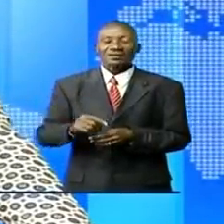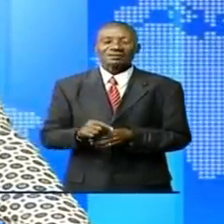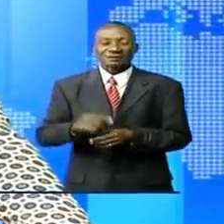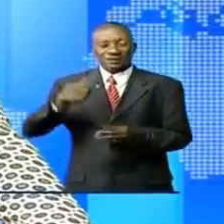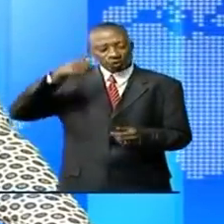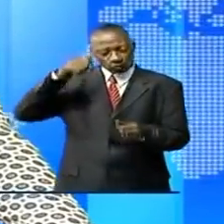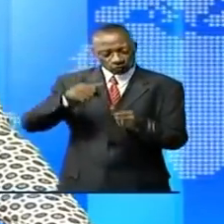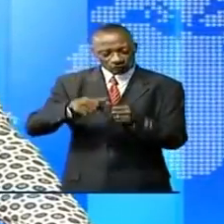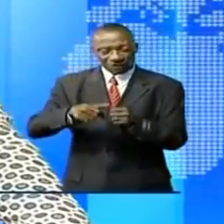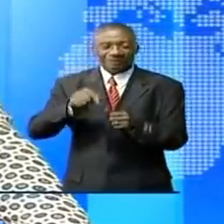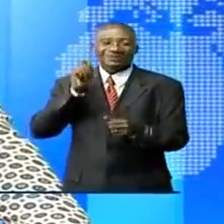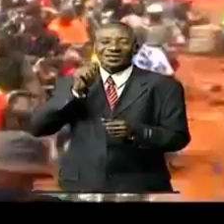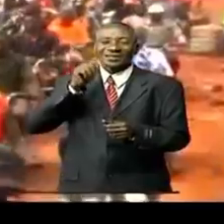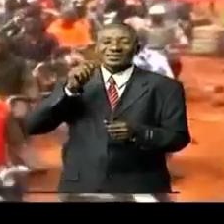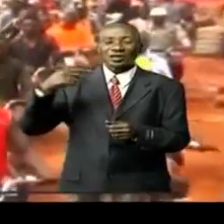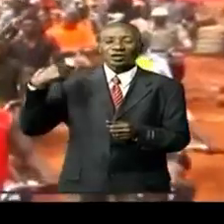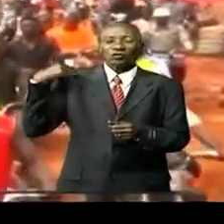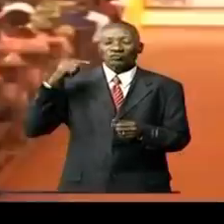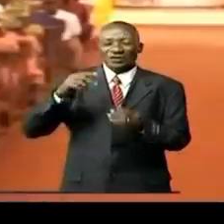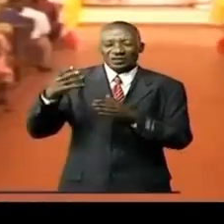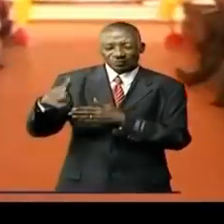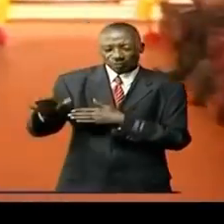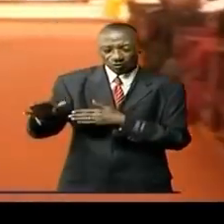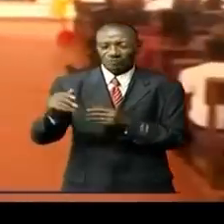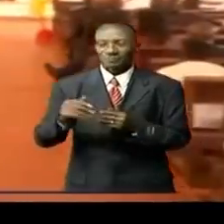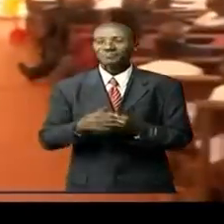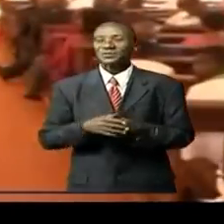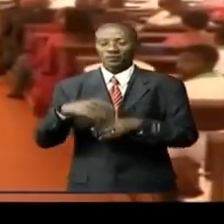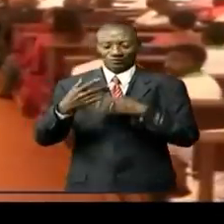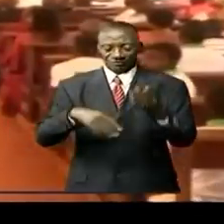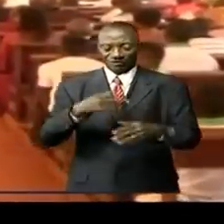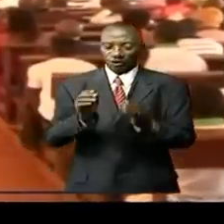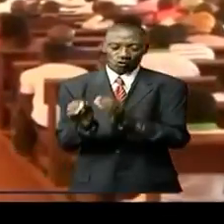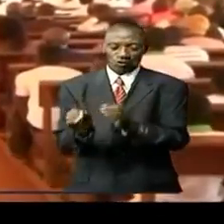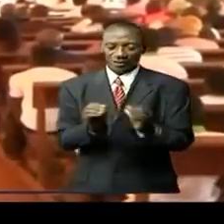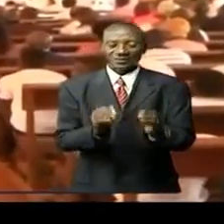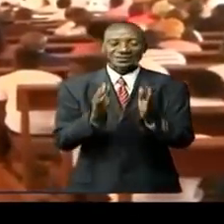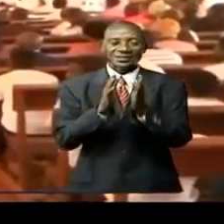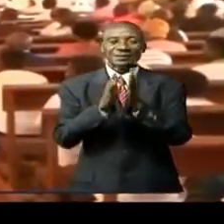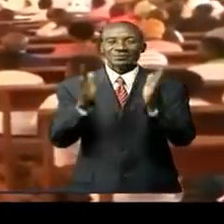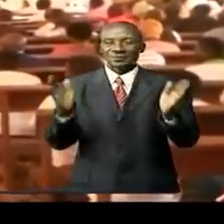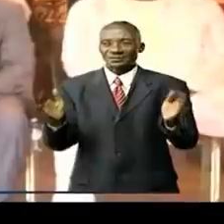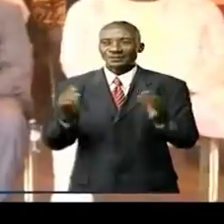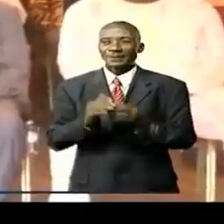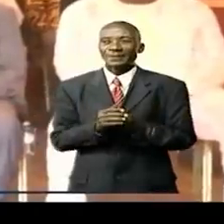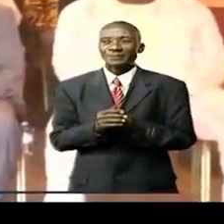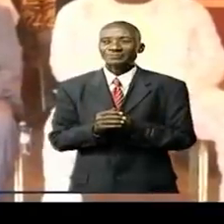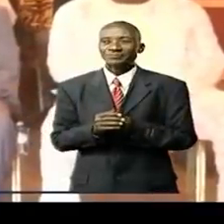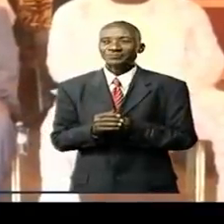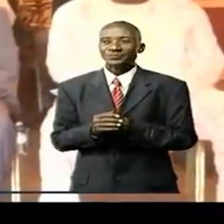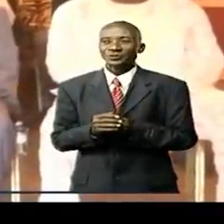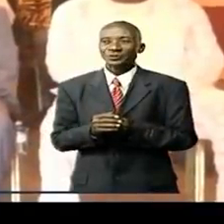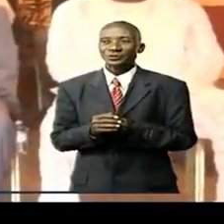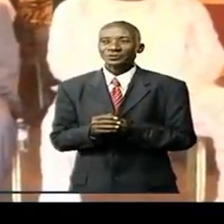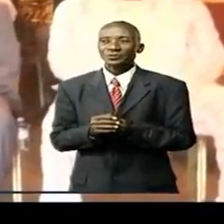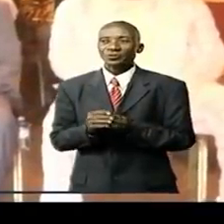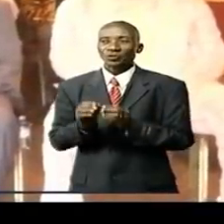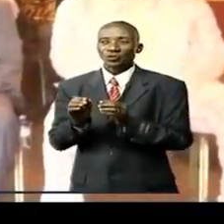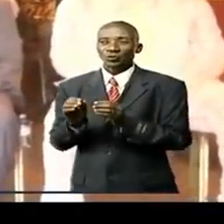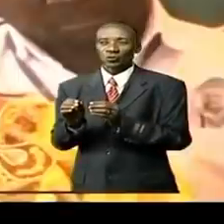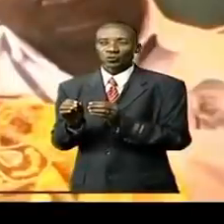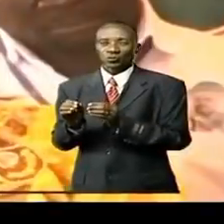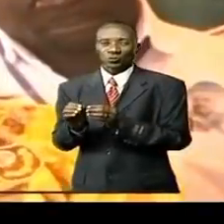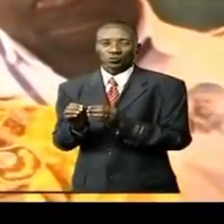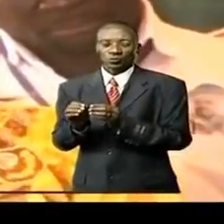Ndolo de Mazou. Une messe d'action de grâce a été organisée le week-end dernier à la cathédrale Sainte-Thérèse de l'Enfant Jésus d'Issiro